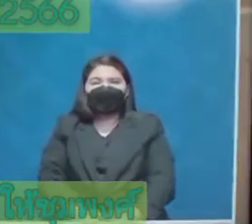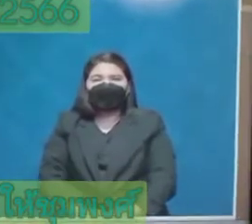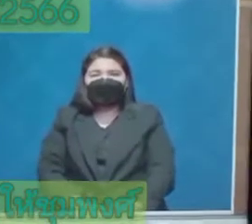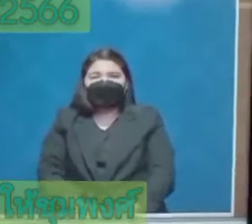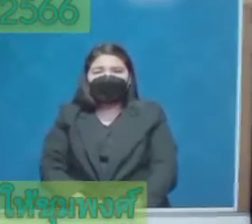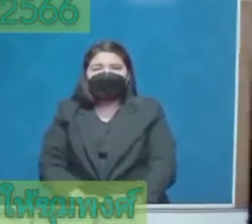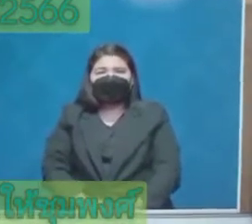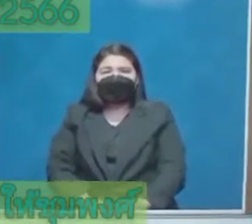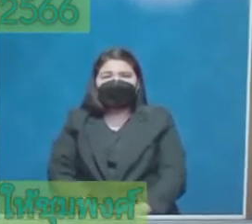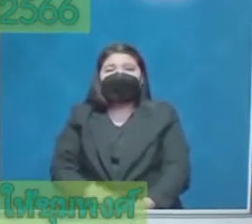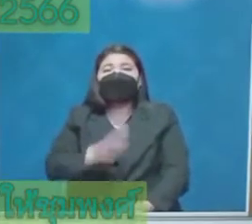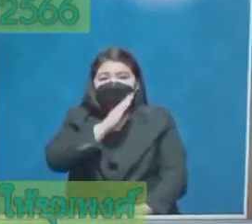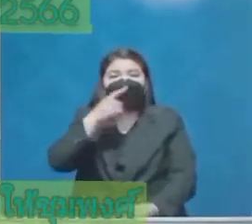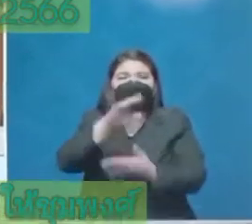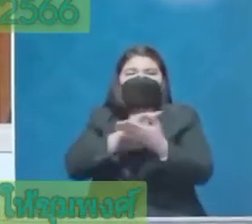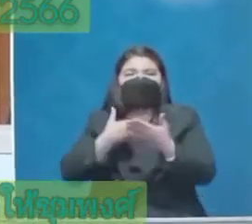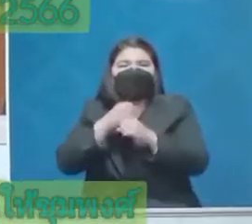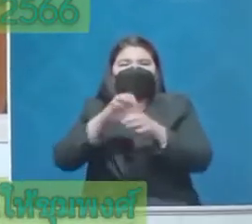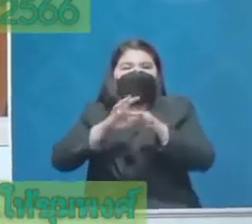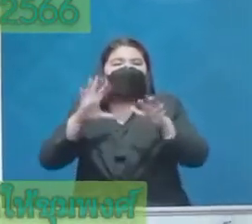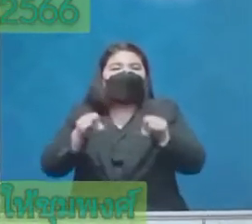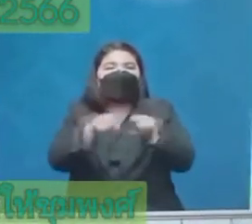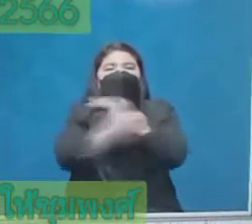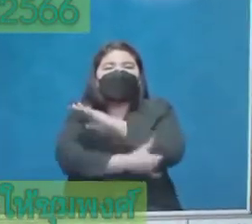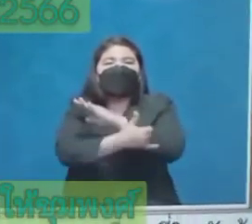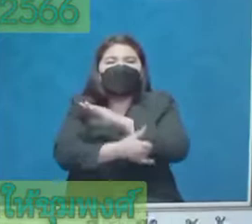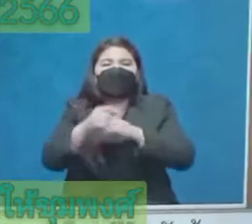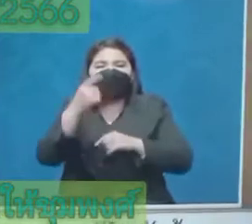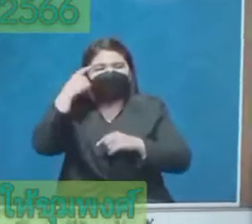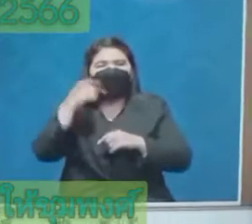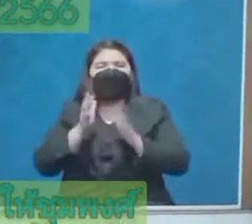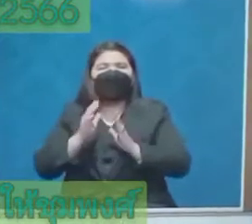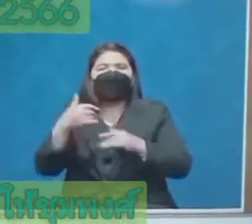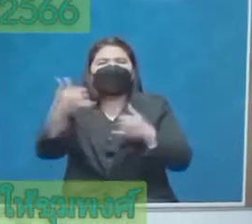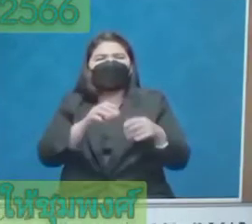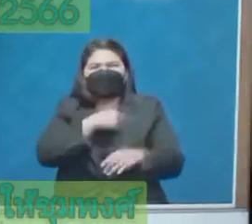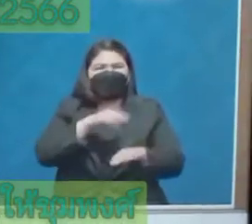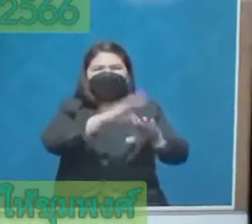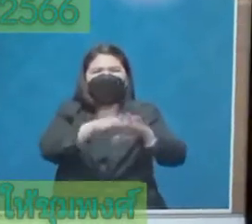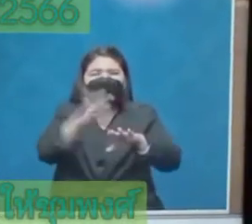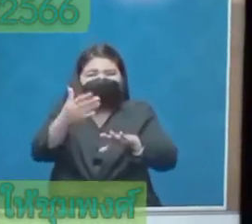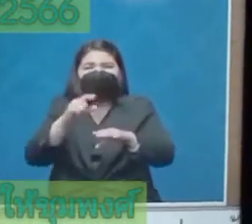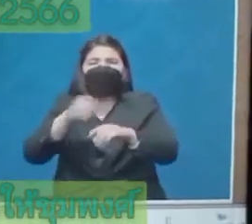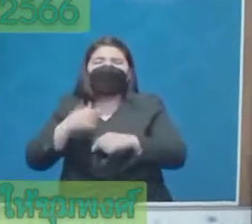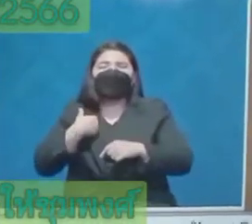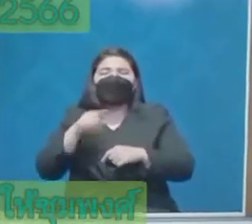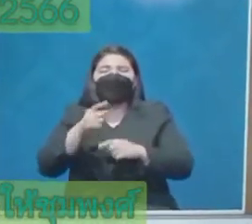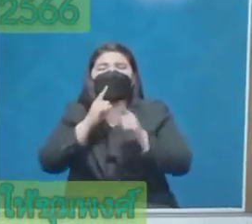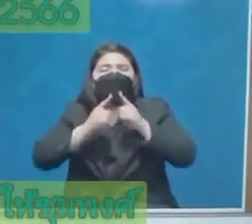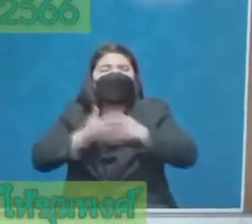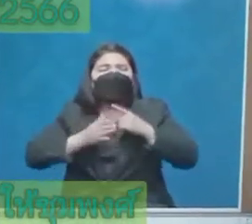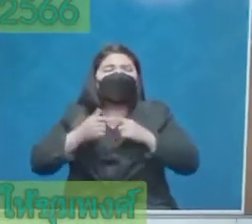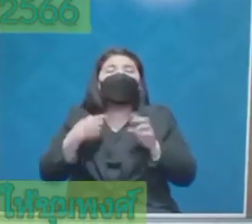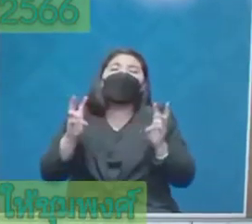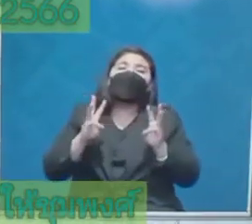ถ้าเราสามารถจะปลดล็อกทุกอย่างได้เหมือนเขาเนี่ยผมคิดว่าทุกคนมาหมดประเทศไทยไม่ใช่ผมไม่ตามไม่ใช่ผมไม่คุยไม่ใช่ผมไม่เจรจาไม่ใช่ผมไม่ร่วมมือไม่ทำอะไรเล